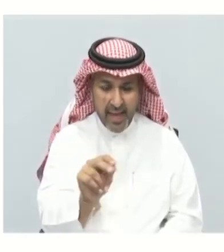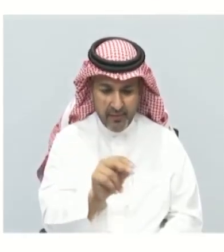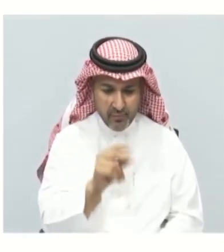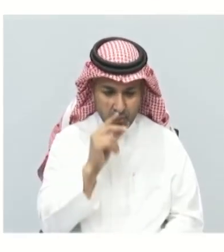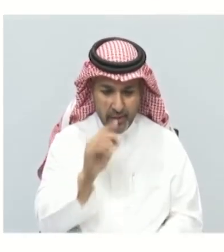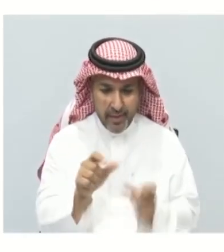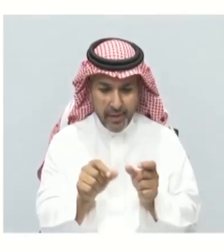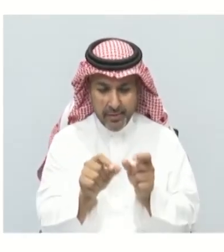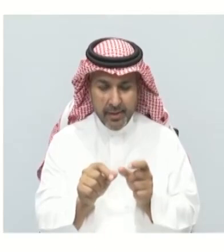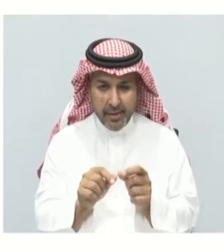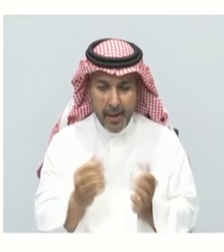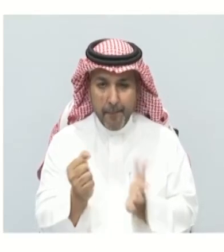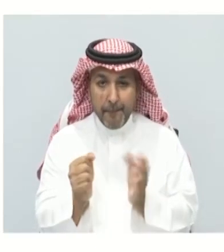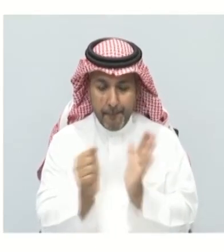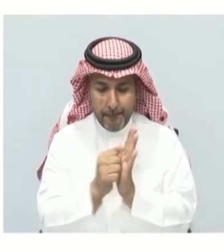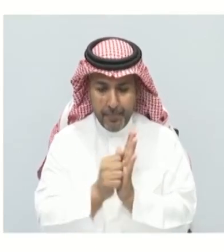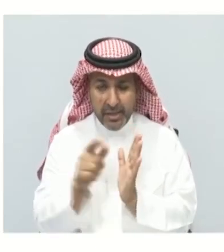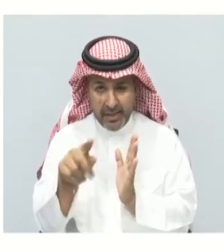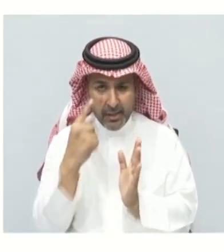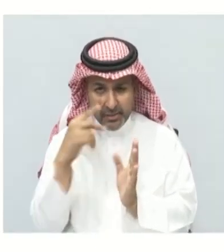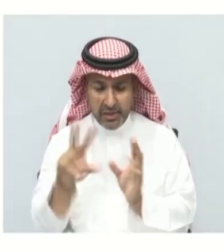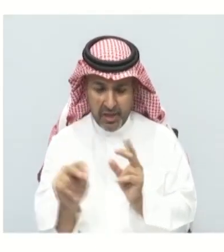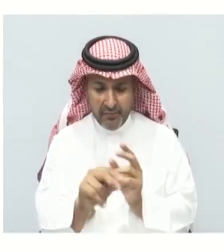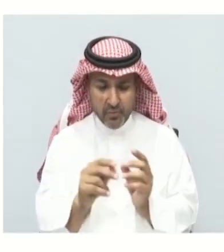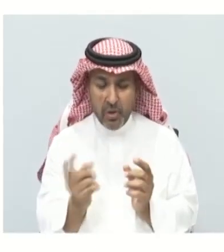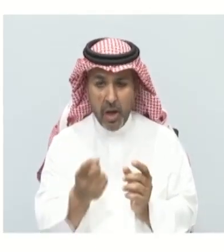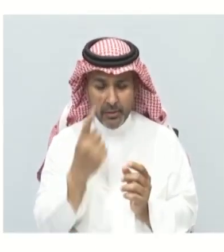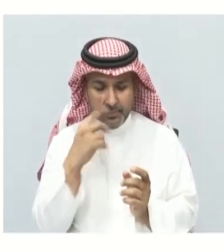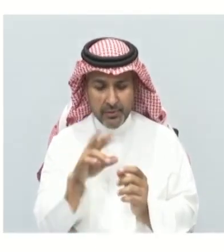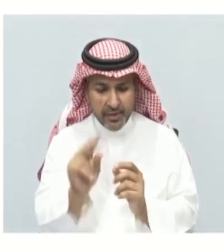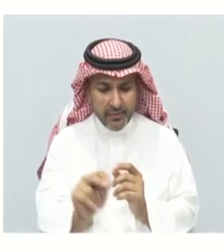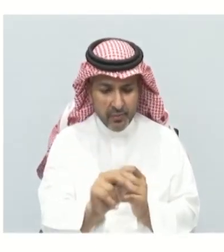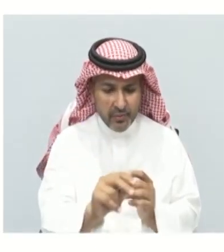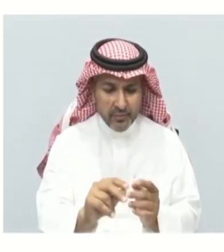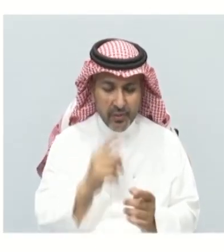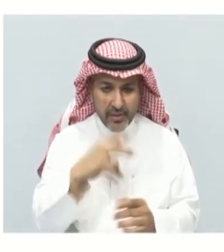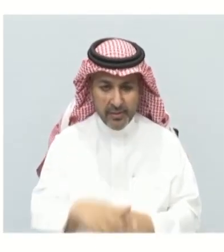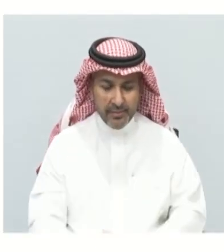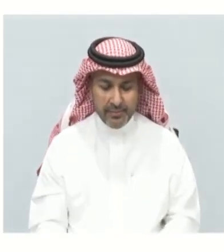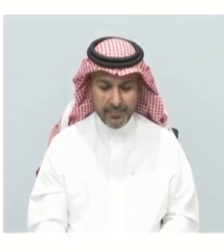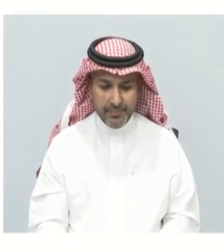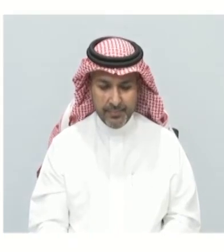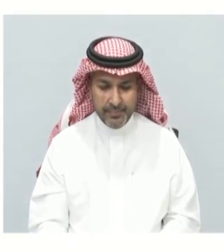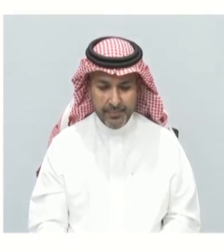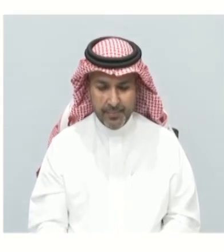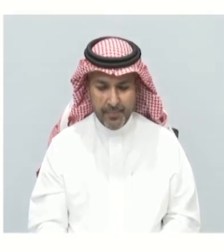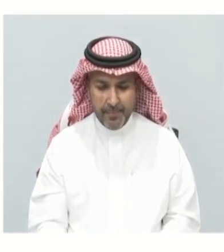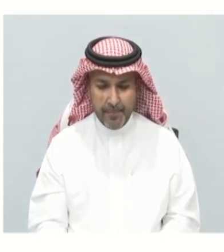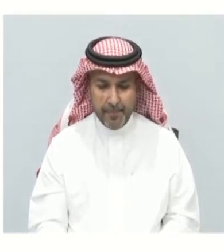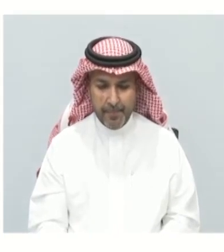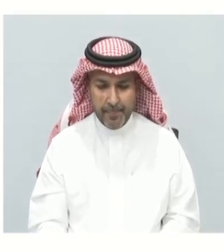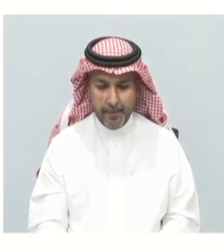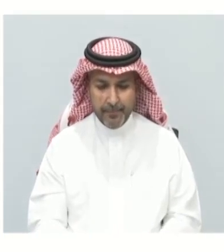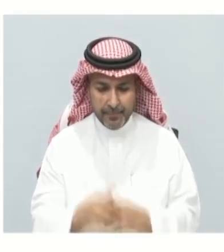هذه الصوره واستنتج الادوات المستخدمه لدي ماذا لدي سياره هذه السياره تعمل